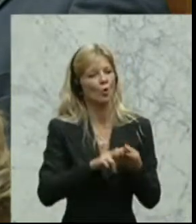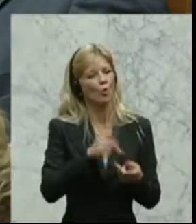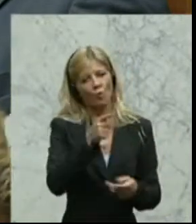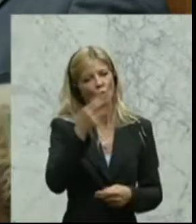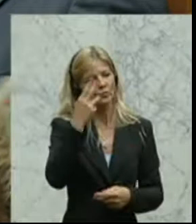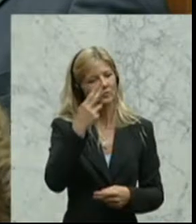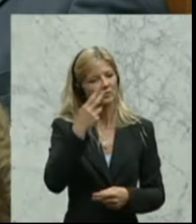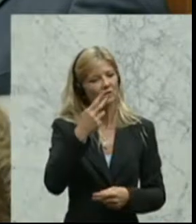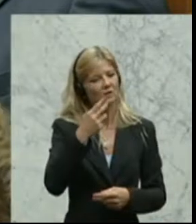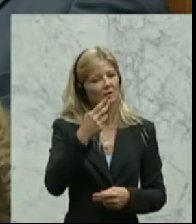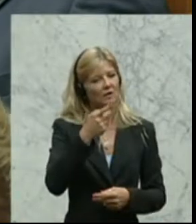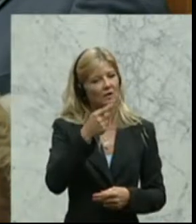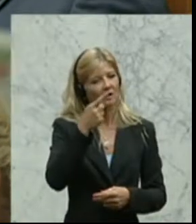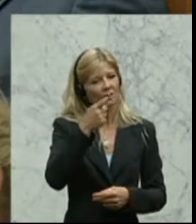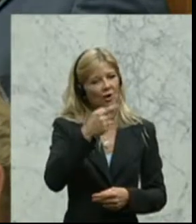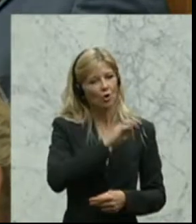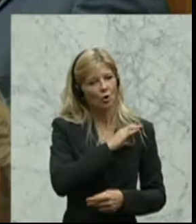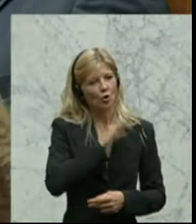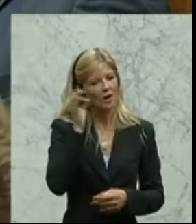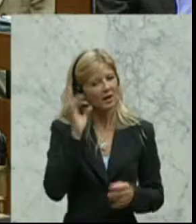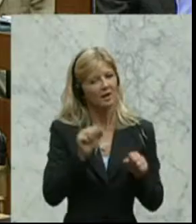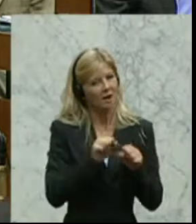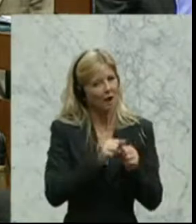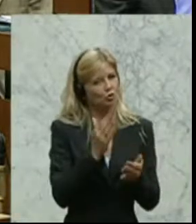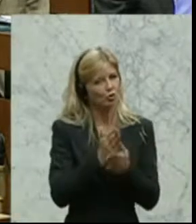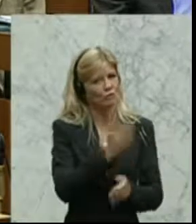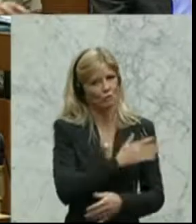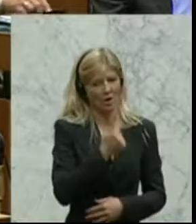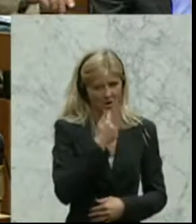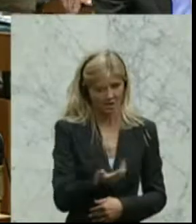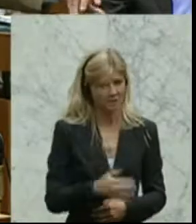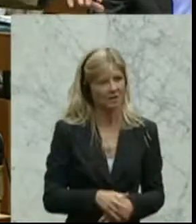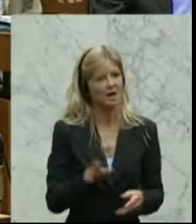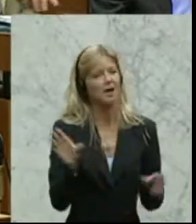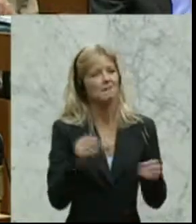haben dabei mit NEO sicher einen starken Partner.